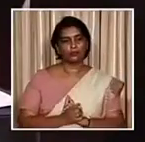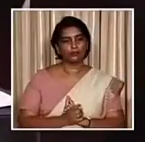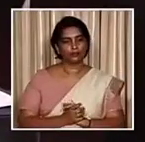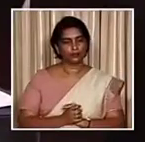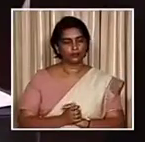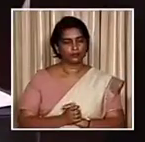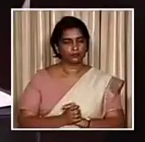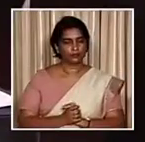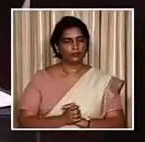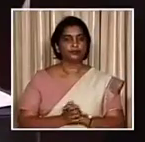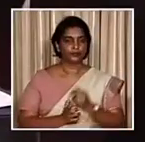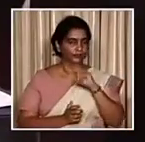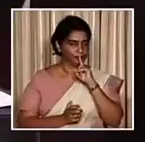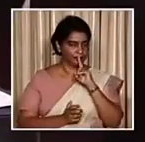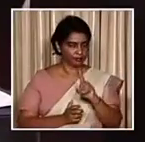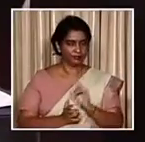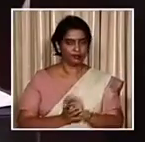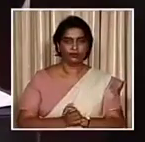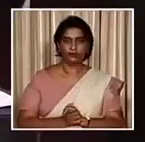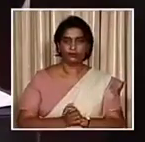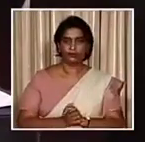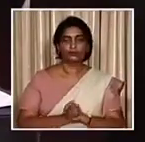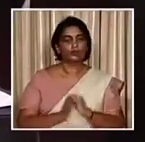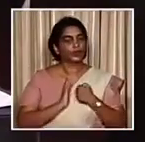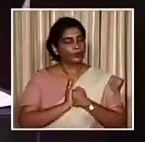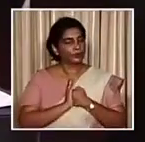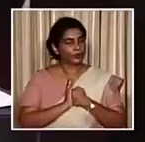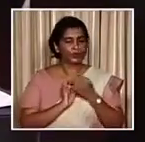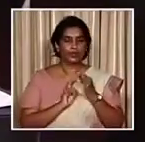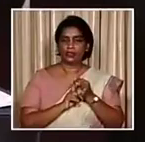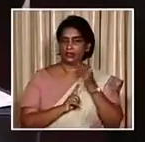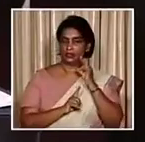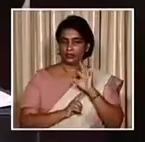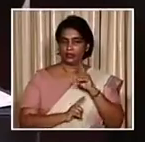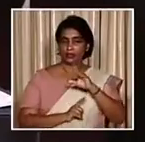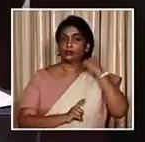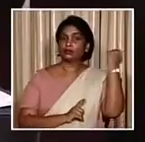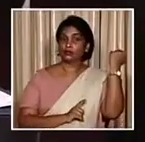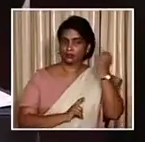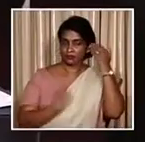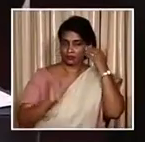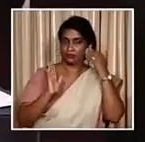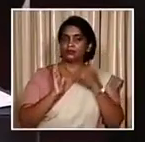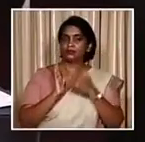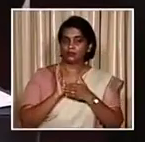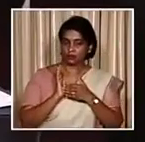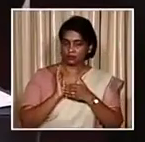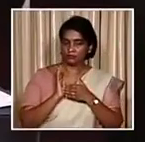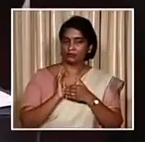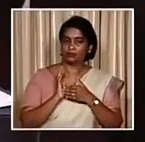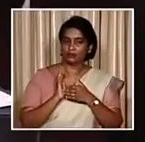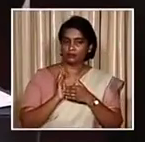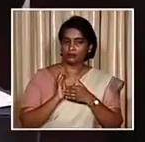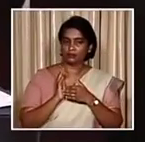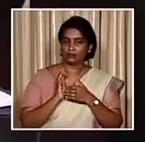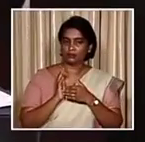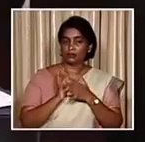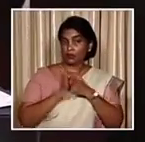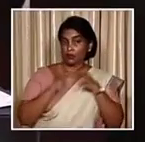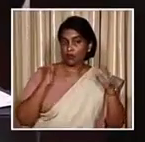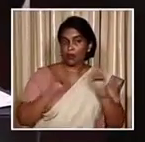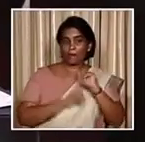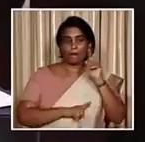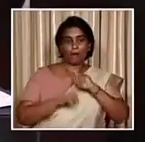නායකතුමා මම ඉල්ලීමක් කරනවා අපේ ගරු ජනාධිපතිතුමා ඉදිරිපත් කරපු කතාව පිළිබඳව පුළුල් පාර්ලිමේන්තු